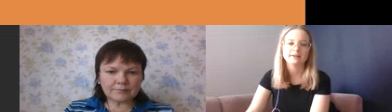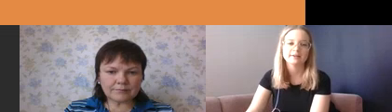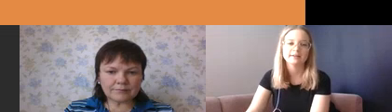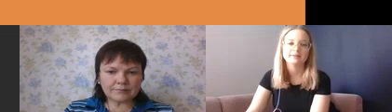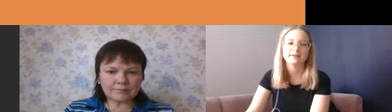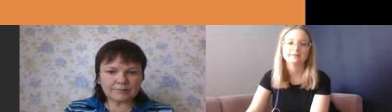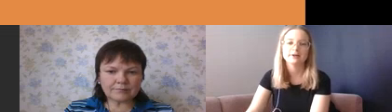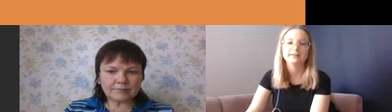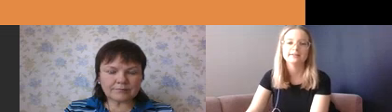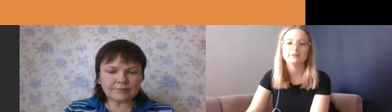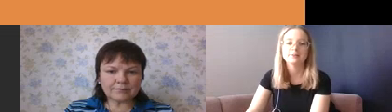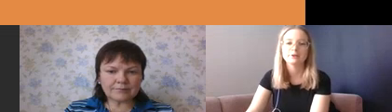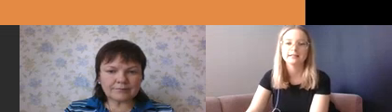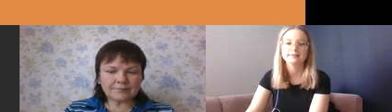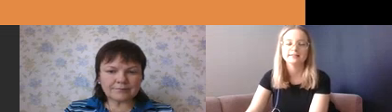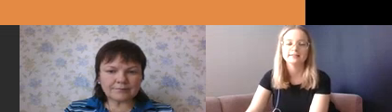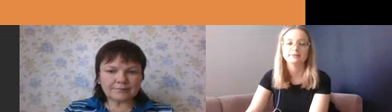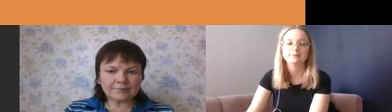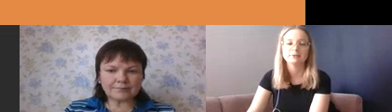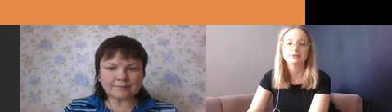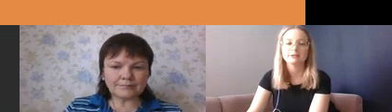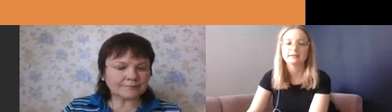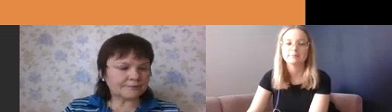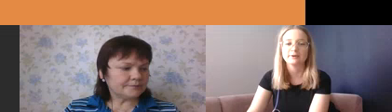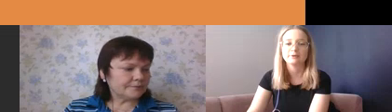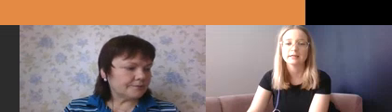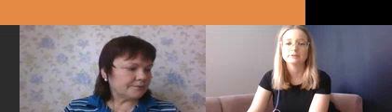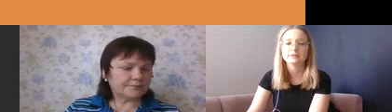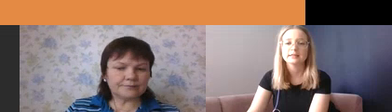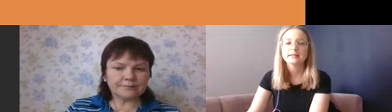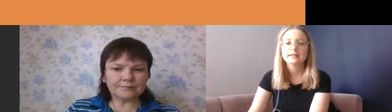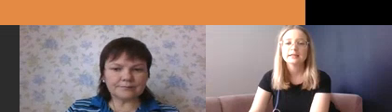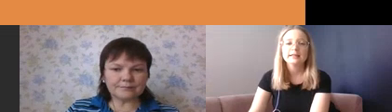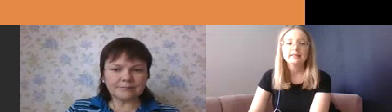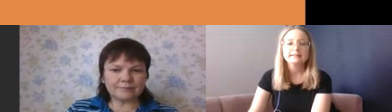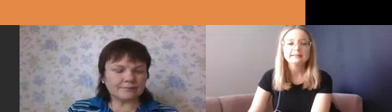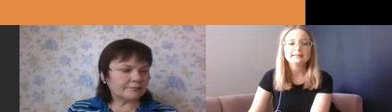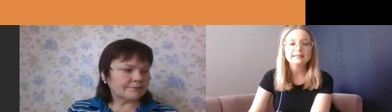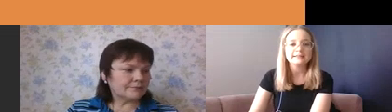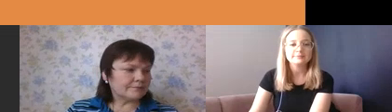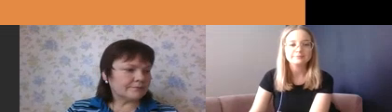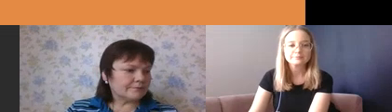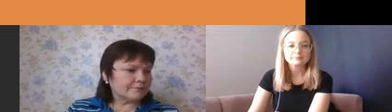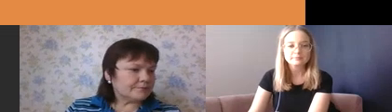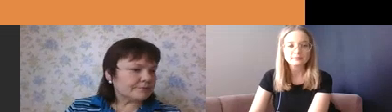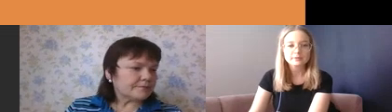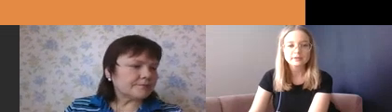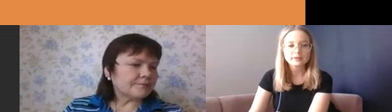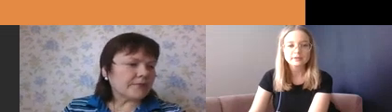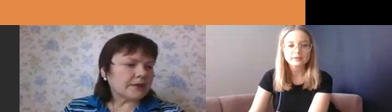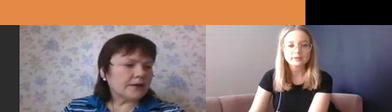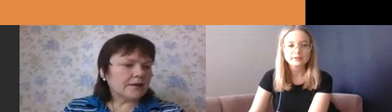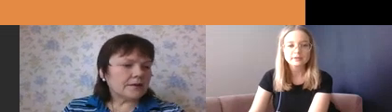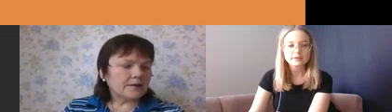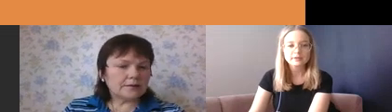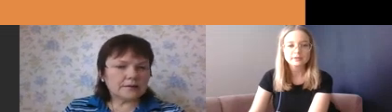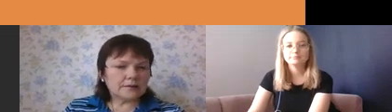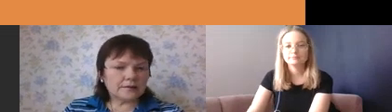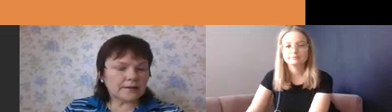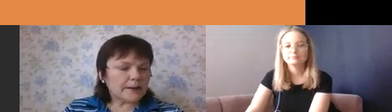et saab avada, et sealt ka nendele võibolla, kellel see chati võimalus ei ole praegu olemas. Nii,